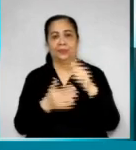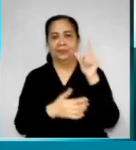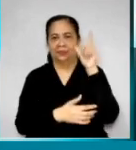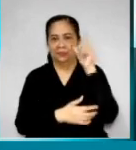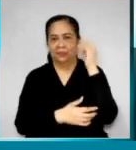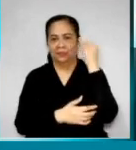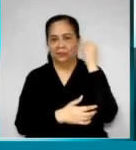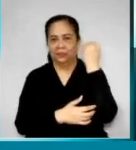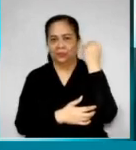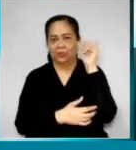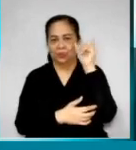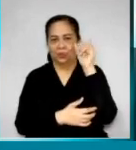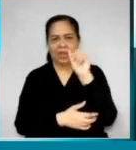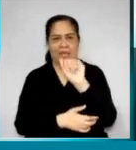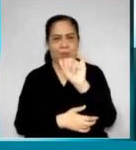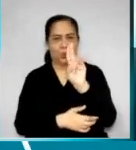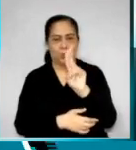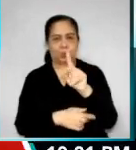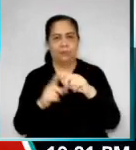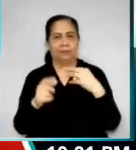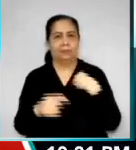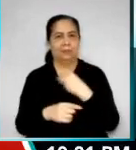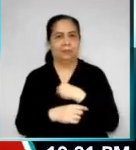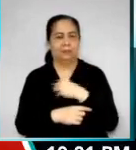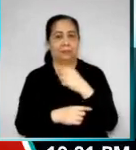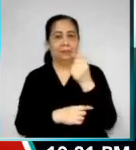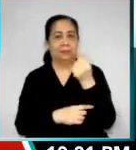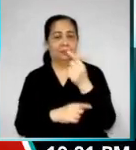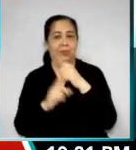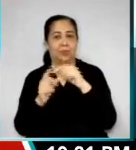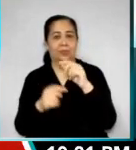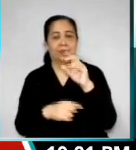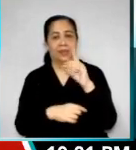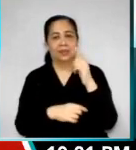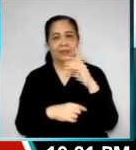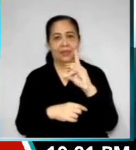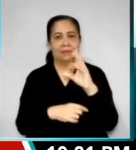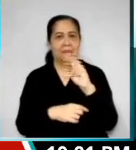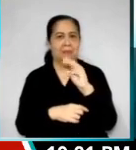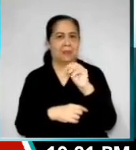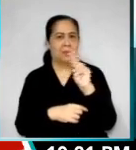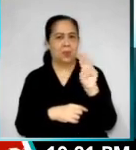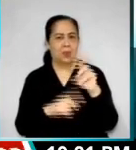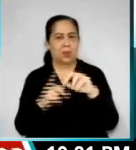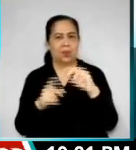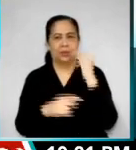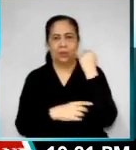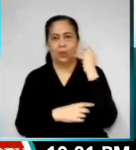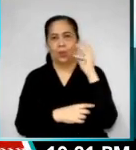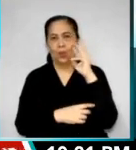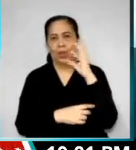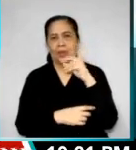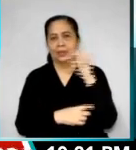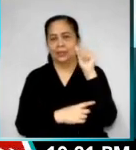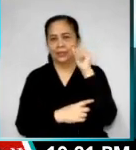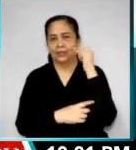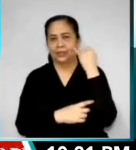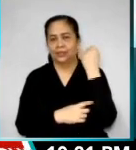si IU. At ang members ng K-pop groups na GOT7 at Mamamoo na sina Jackson Wang at Anya Jane Owasa.